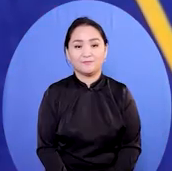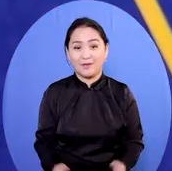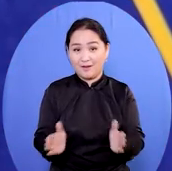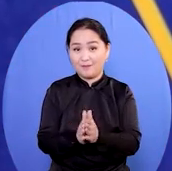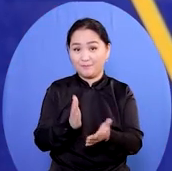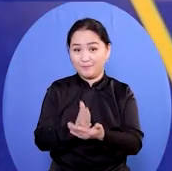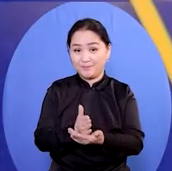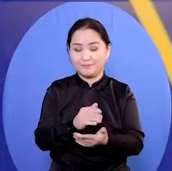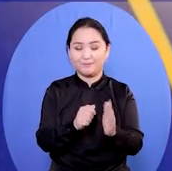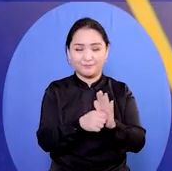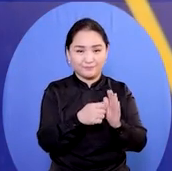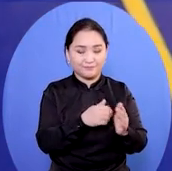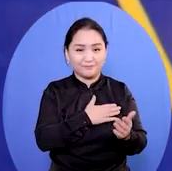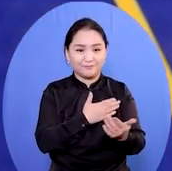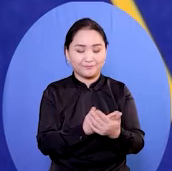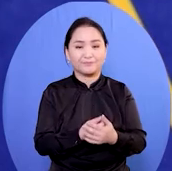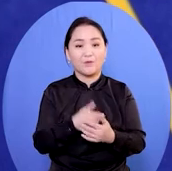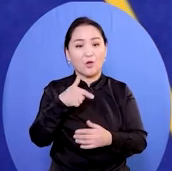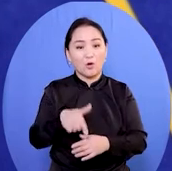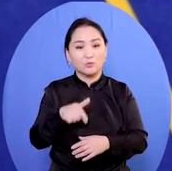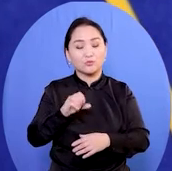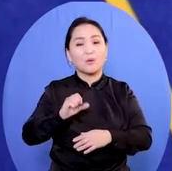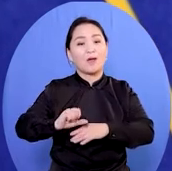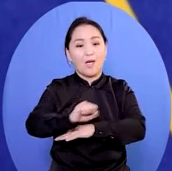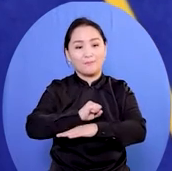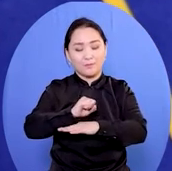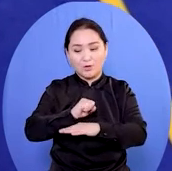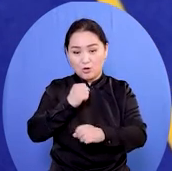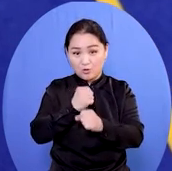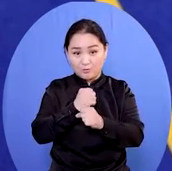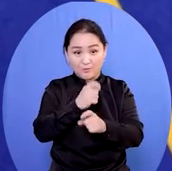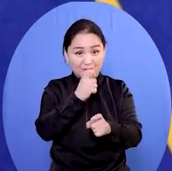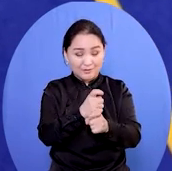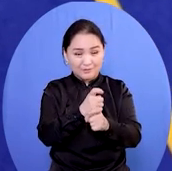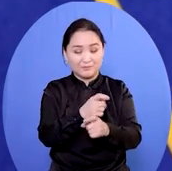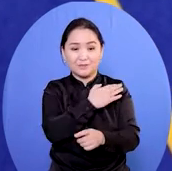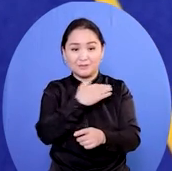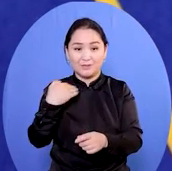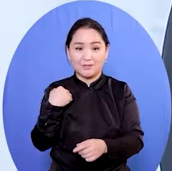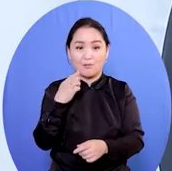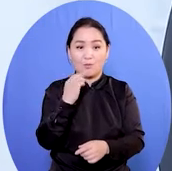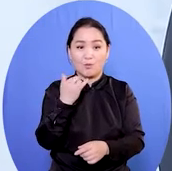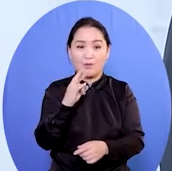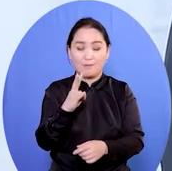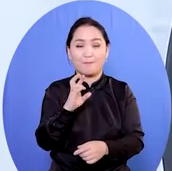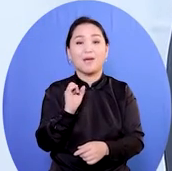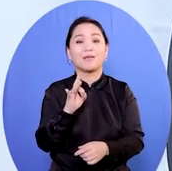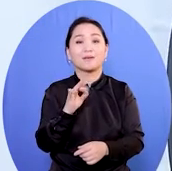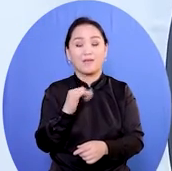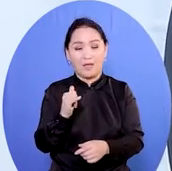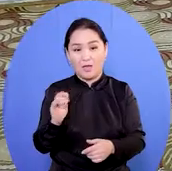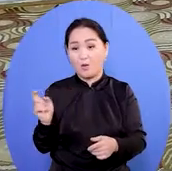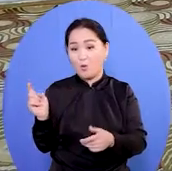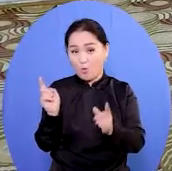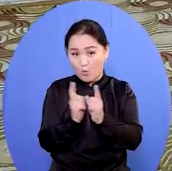За хамтдаа үзвэр та бүхэнд баярлалаа. Бид Говьсүмбэр аймгийн хөдөлмөр халамжийн үйлчилгээний газрын дарга Буян Баяртай уулзахаар өрөнд